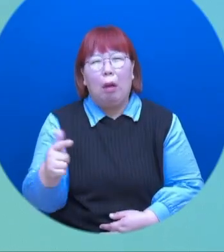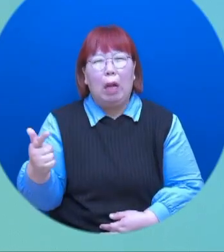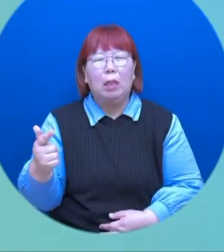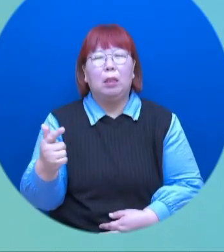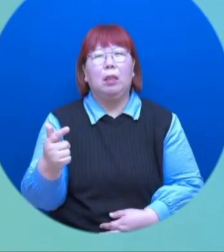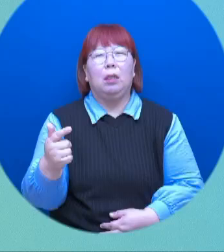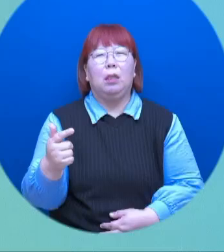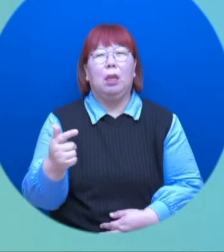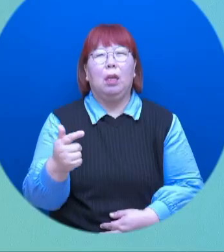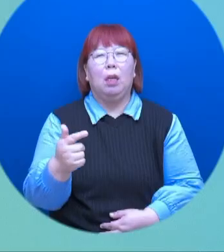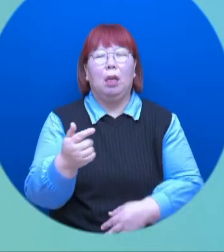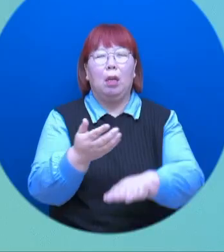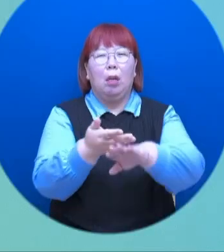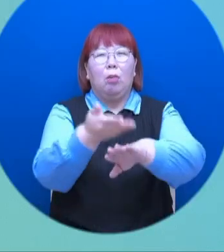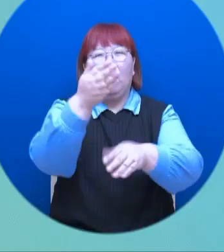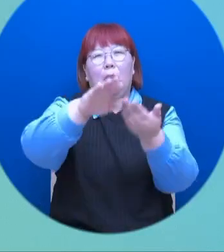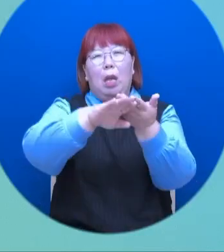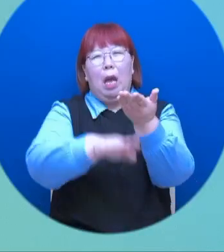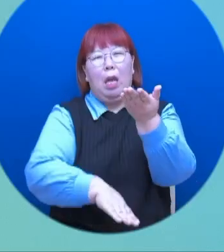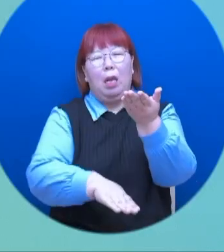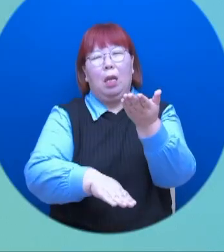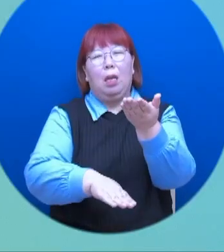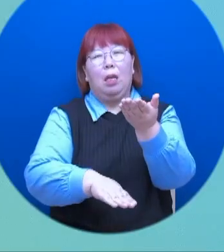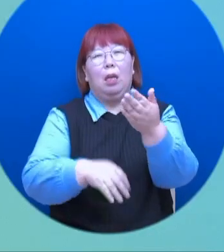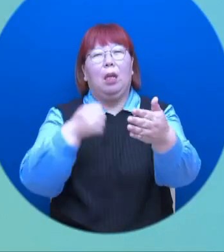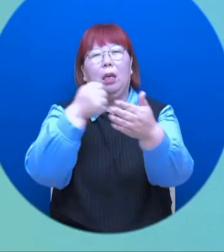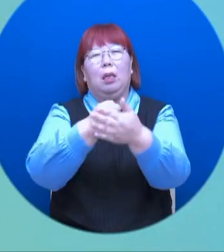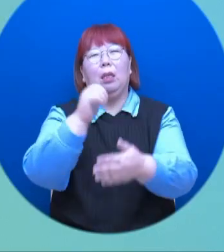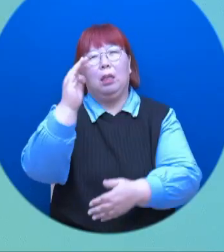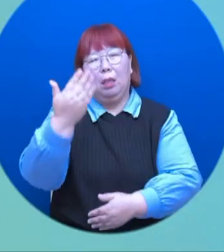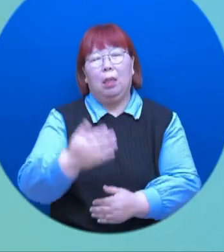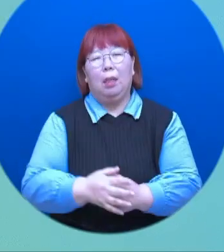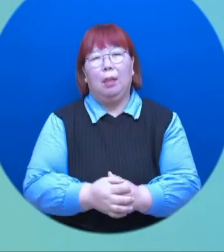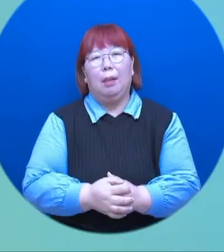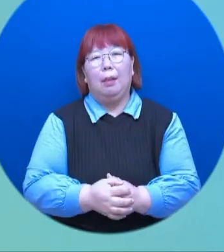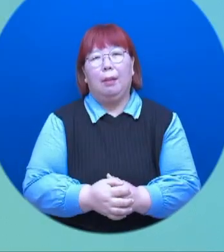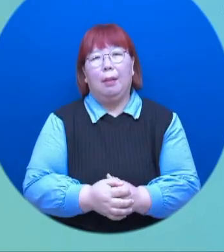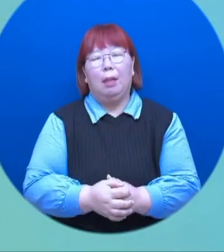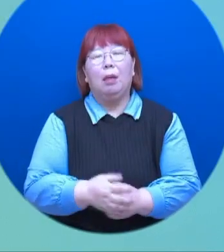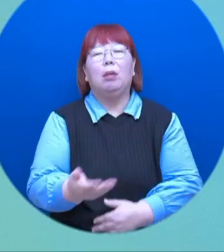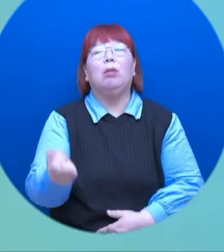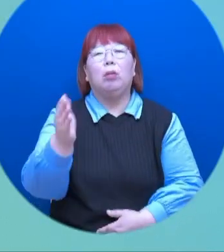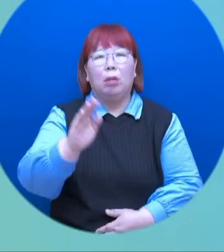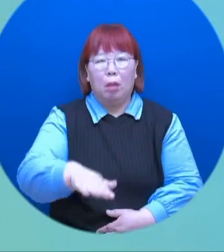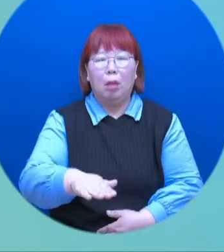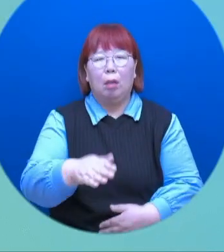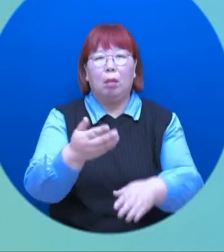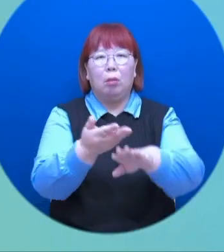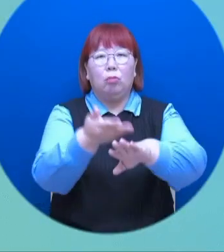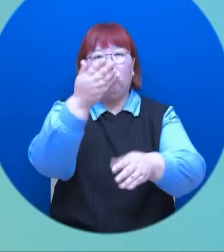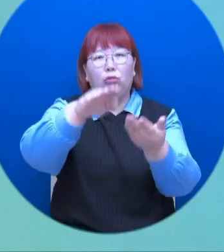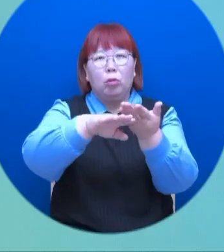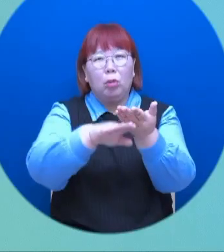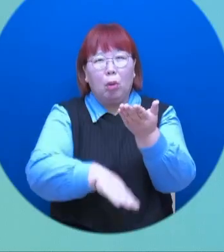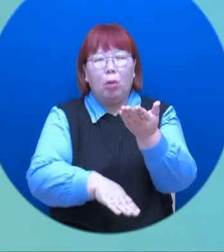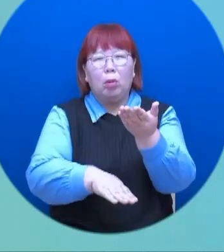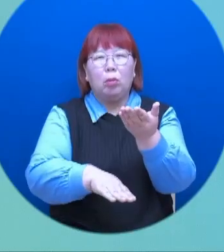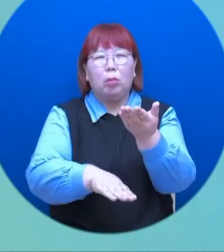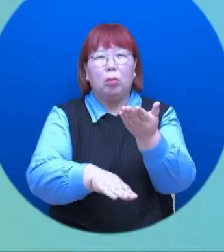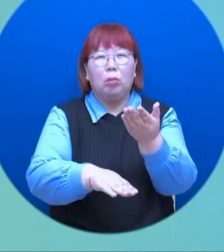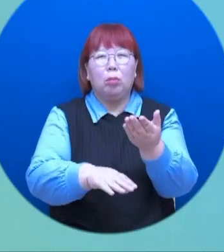등등의 우열을 가질 수밖에 없죠. 그런데 우열이라 하면 두 가지가